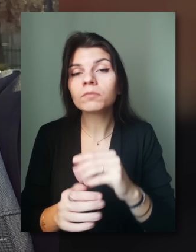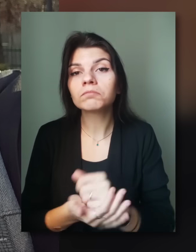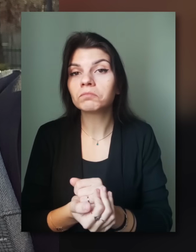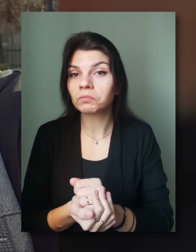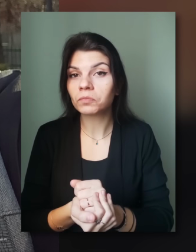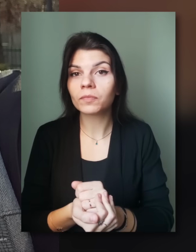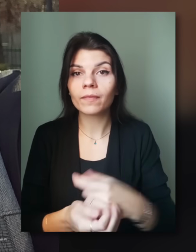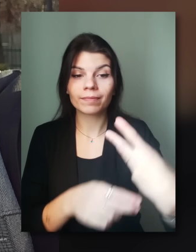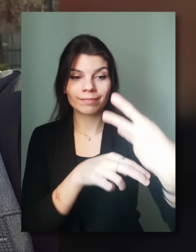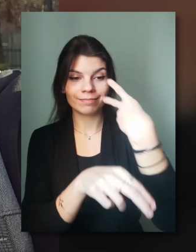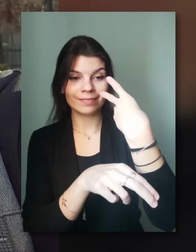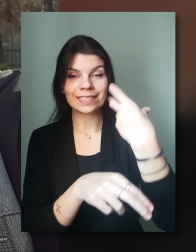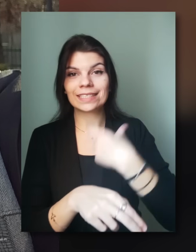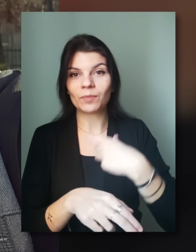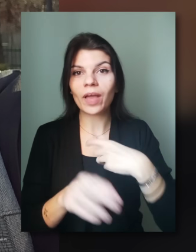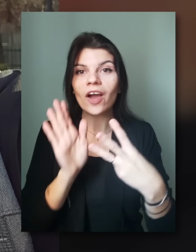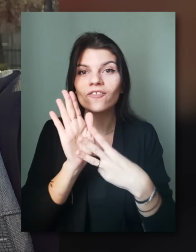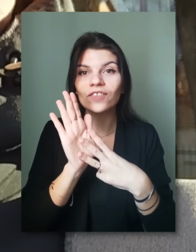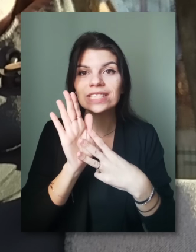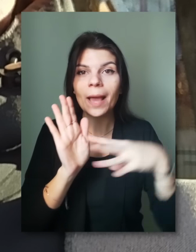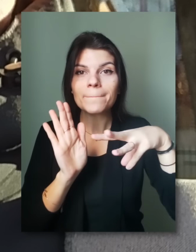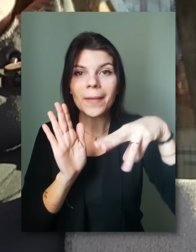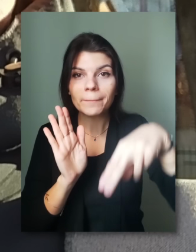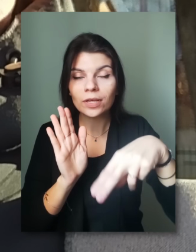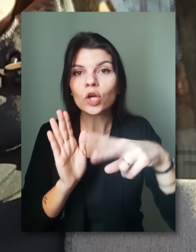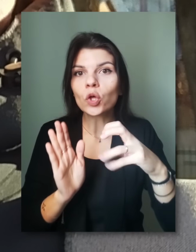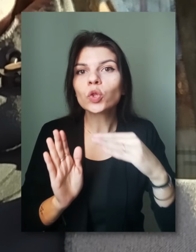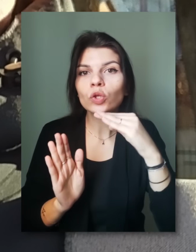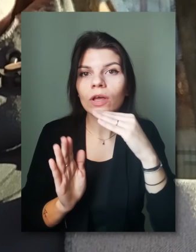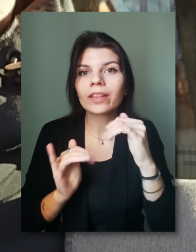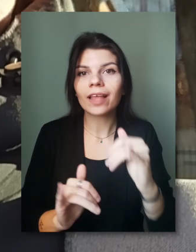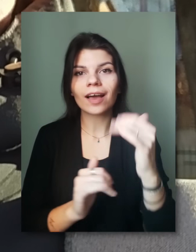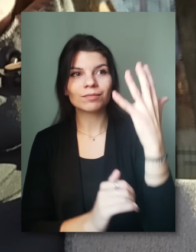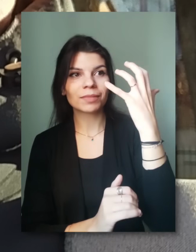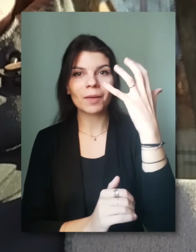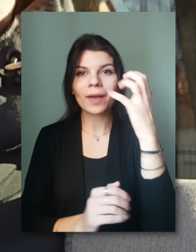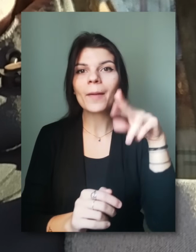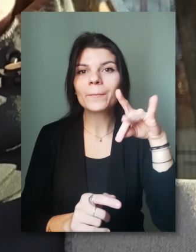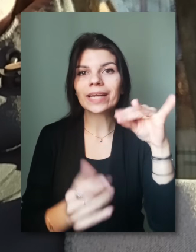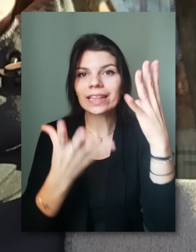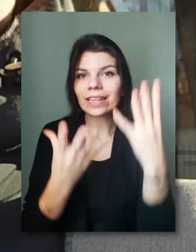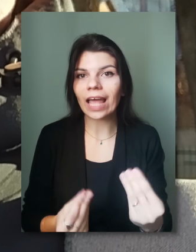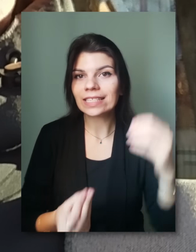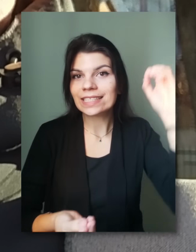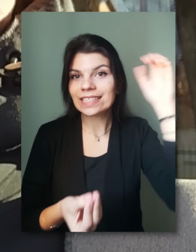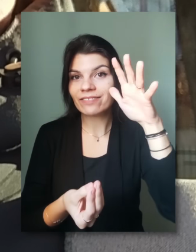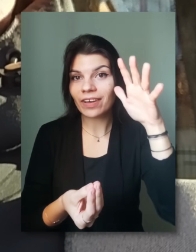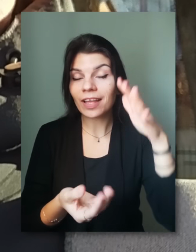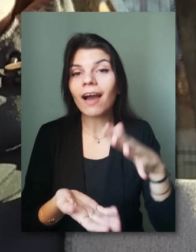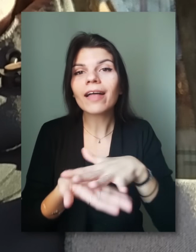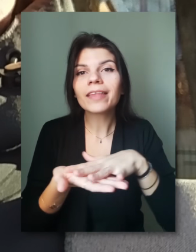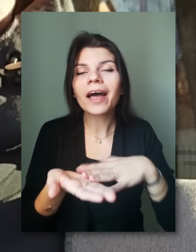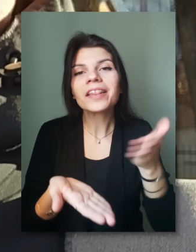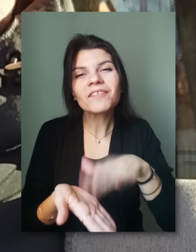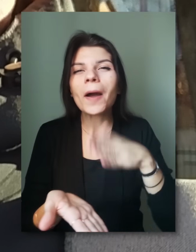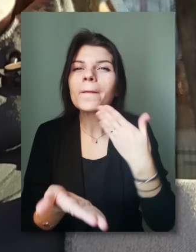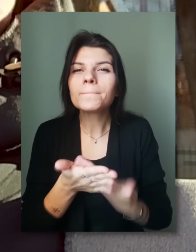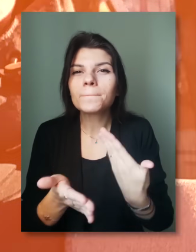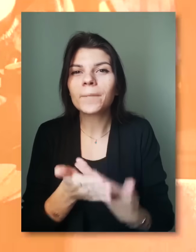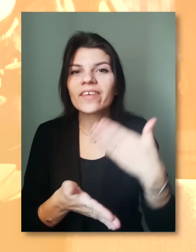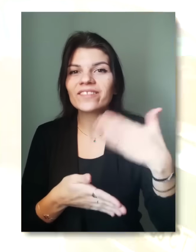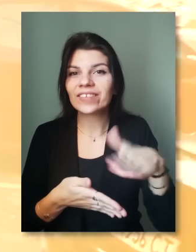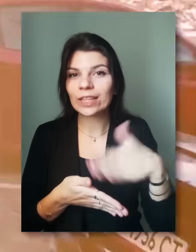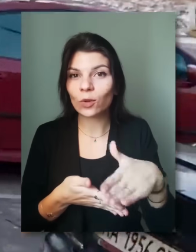камерановогопристроюмає роздільнуздатність8мегапікселів,чого цілкомдостатньодляякіснихселфіпри денномуосвітленні.А